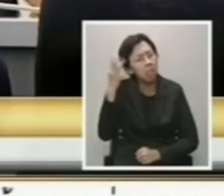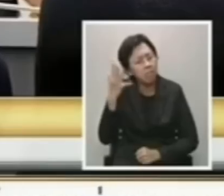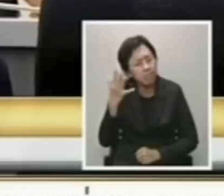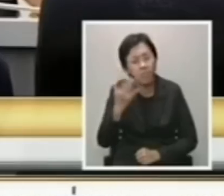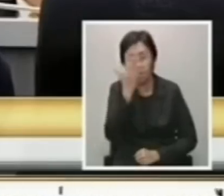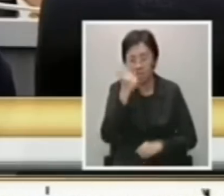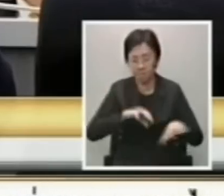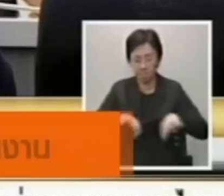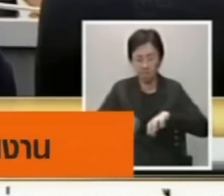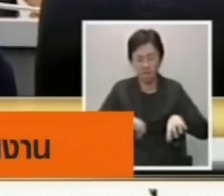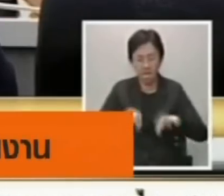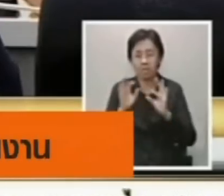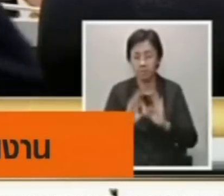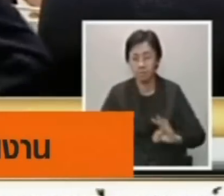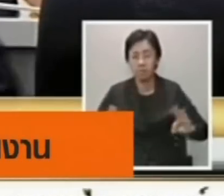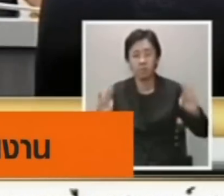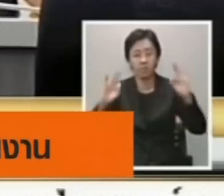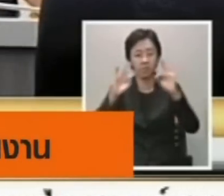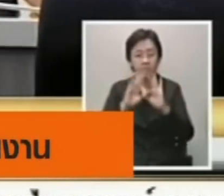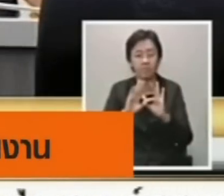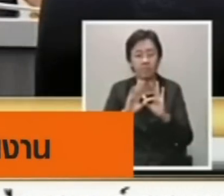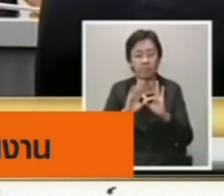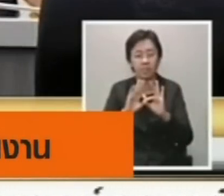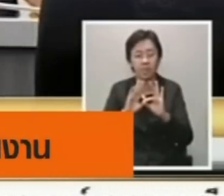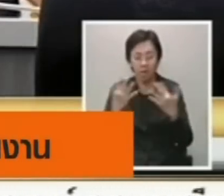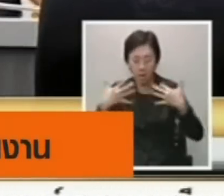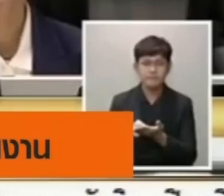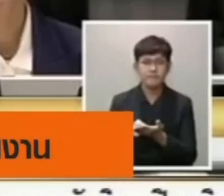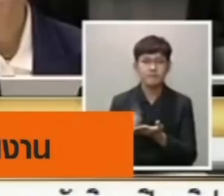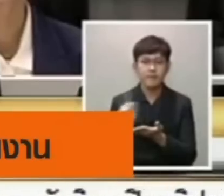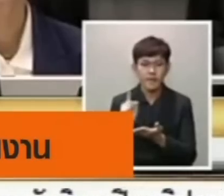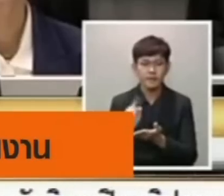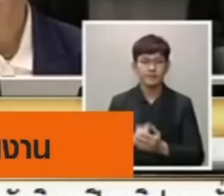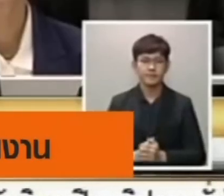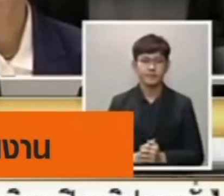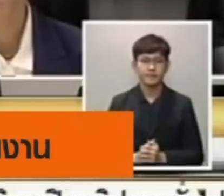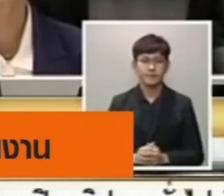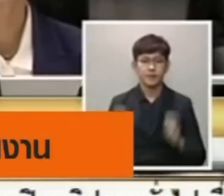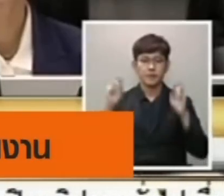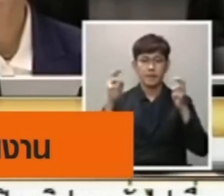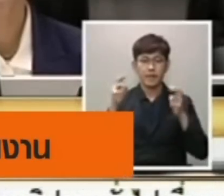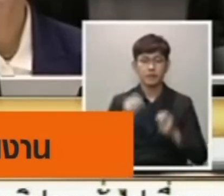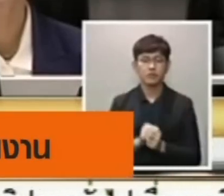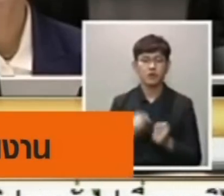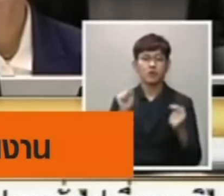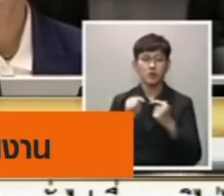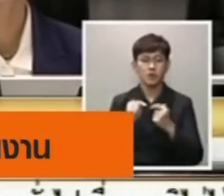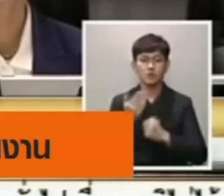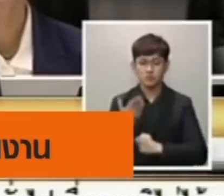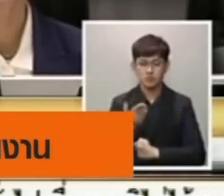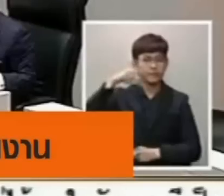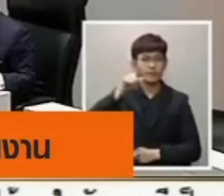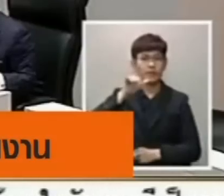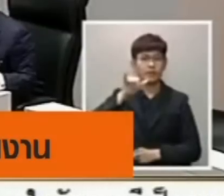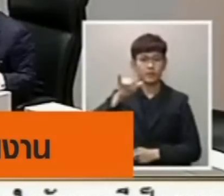4คืนซักฟอก4อดีตข้าราชการทหารกับ2อดีตข้าราชการพลเรือนว่าท้ายที่สุดแล้วเสียงโหวตไว้วางใจจะ